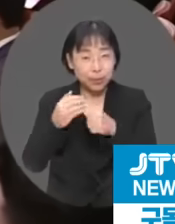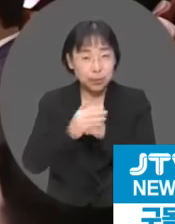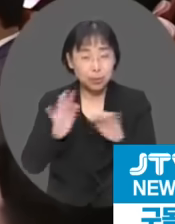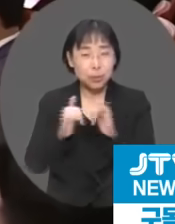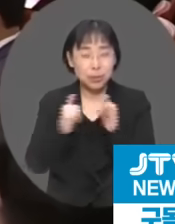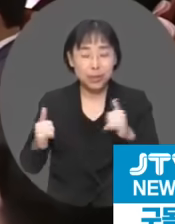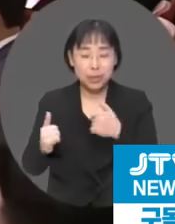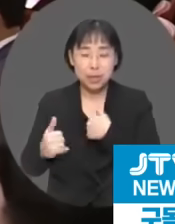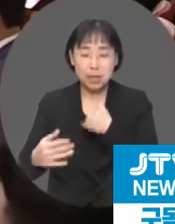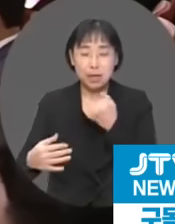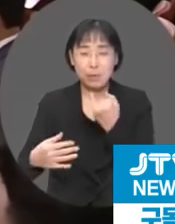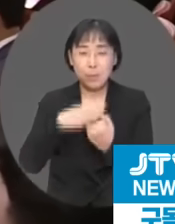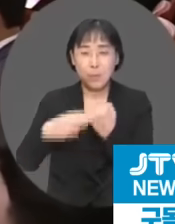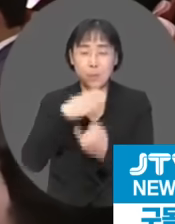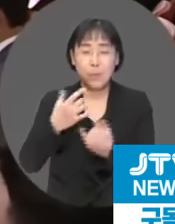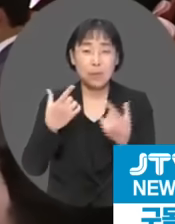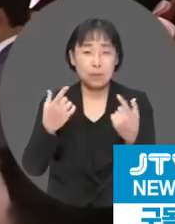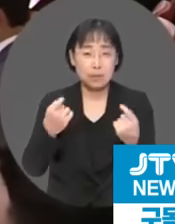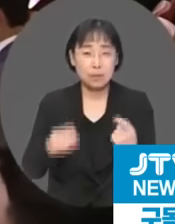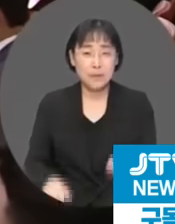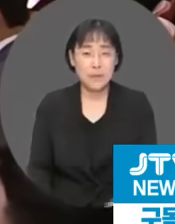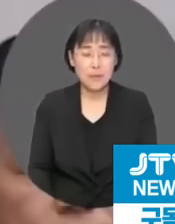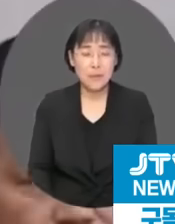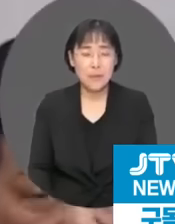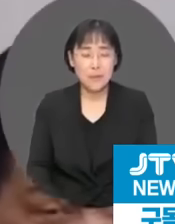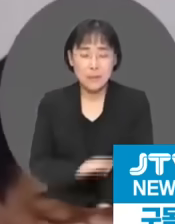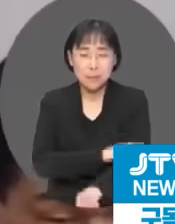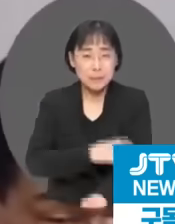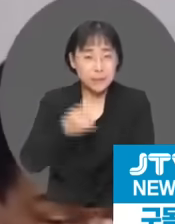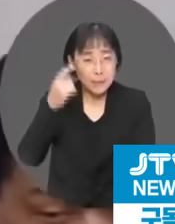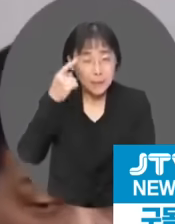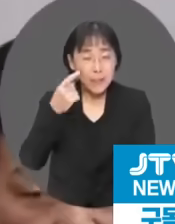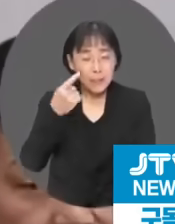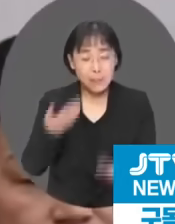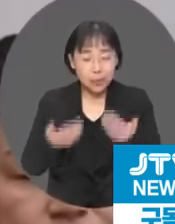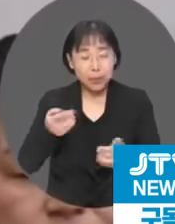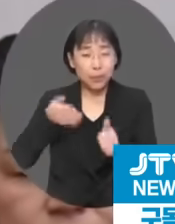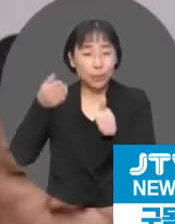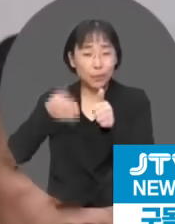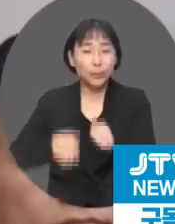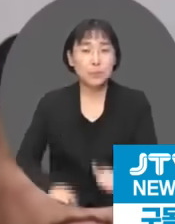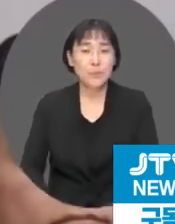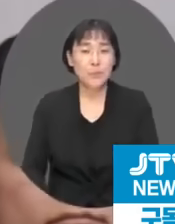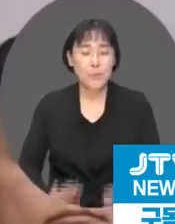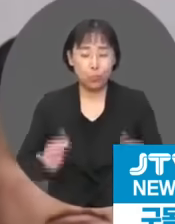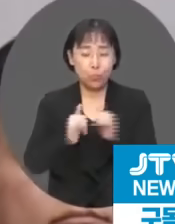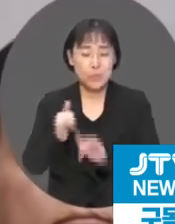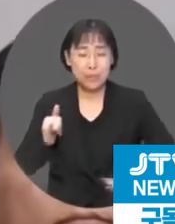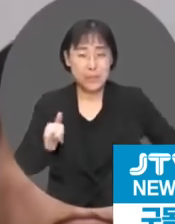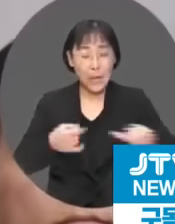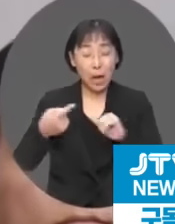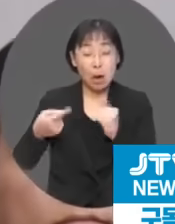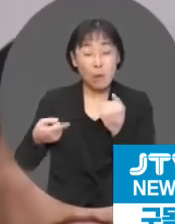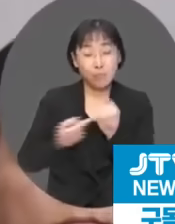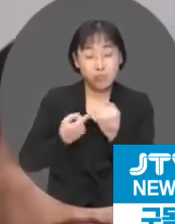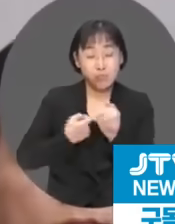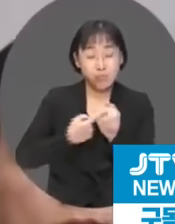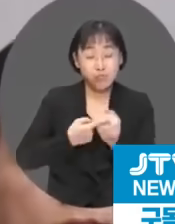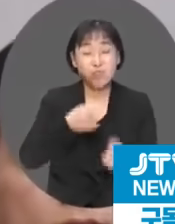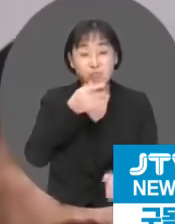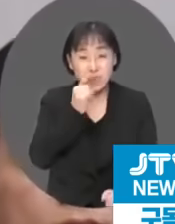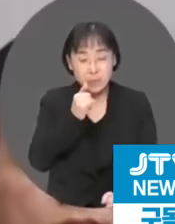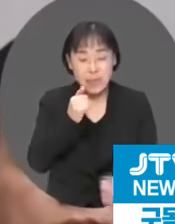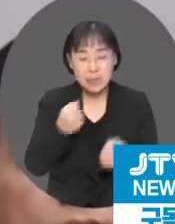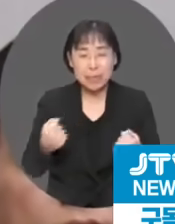이렇게 공격하시는 거 같은데 냉정하게 좀 판단을 해 주십시오 지금 저를 욕하는 국민들도 있지만 저를 응원하는 국민들이 더